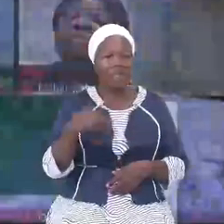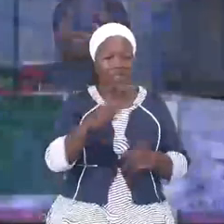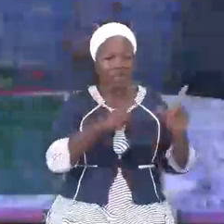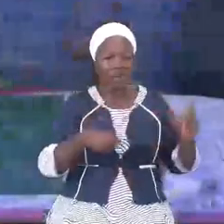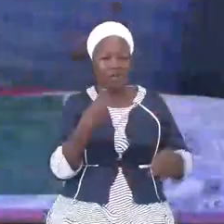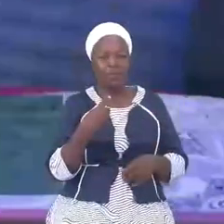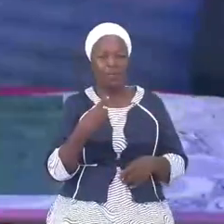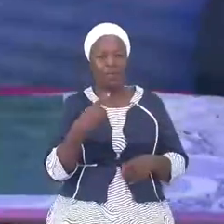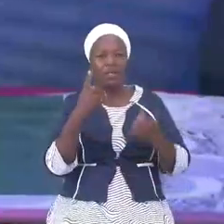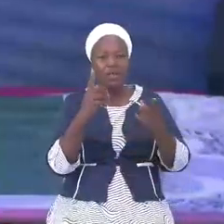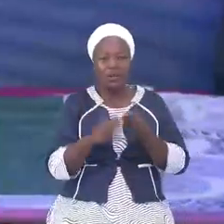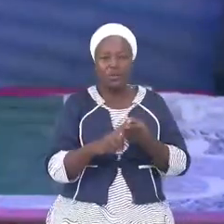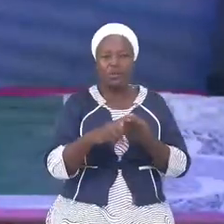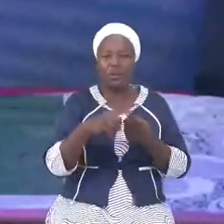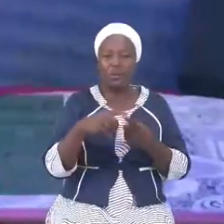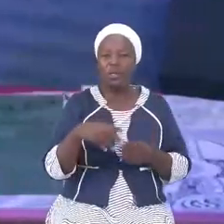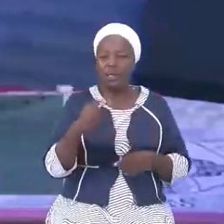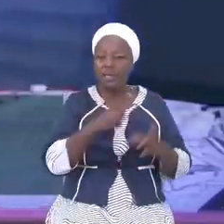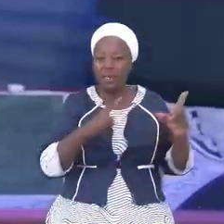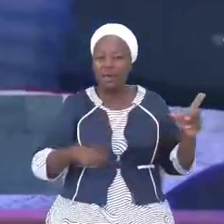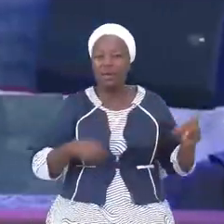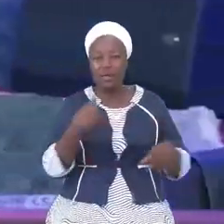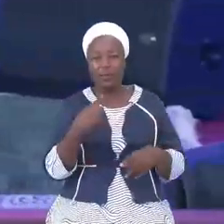poisson. L'Éternel parla au poisson.